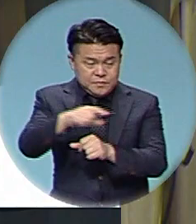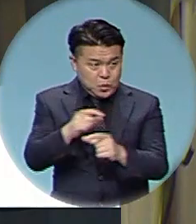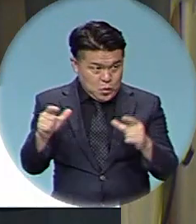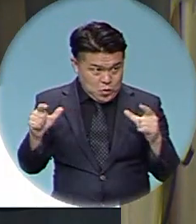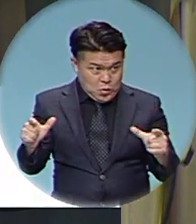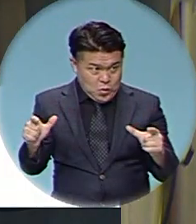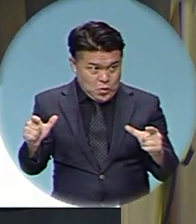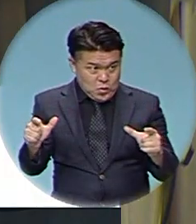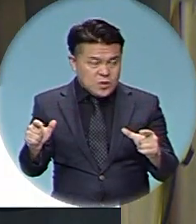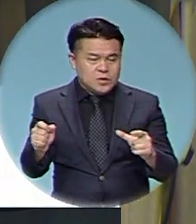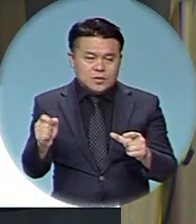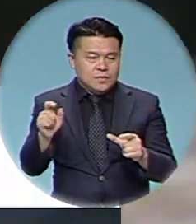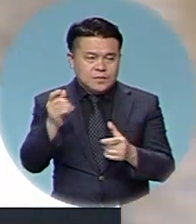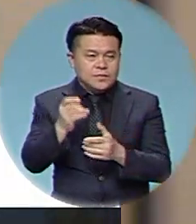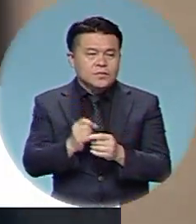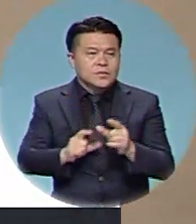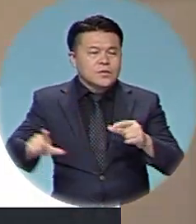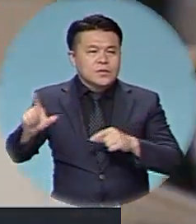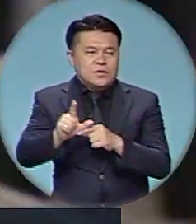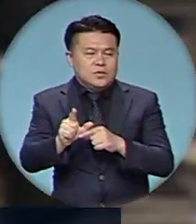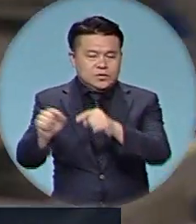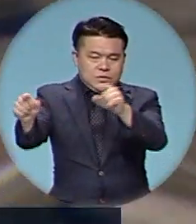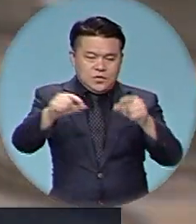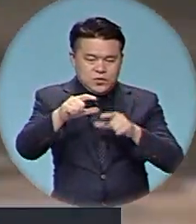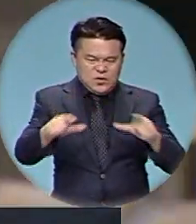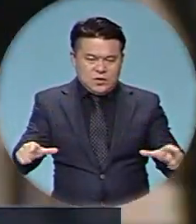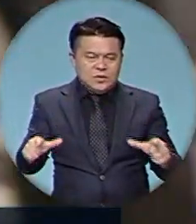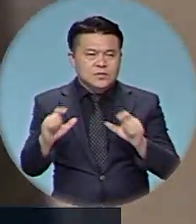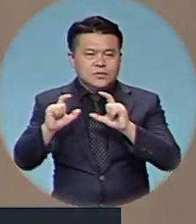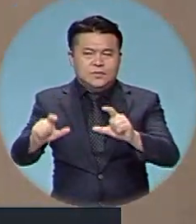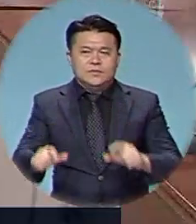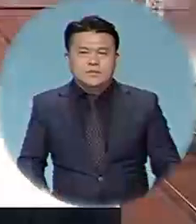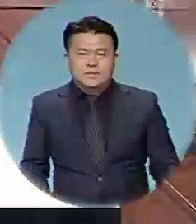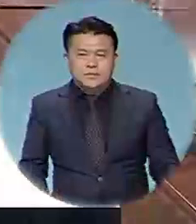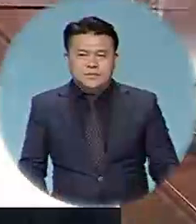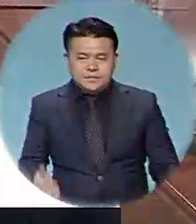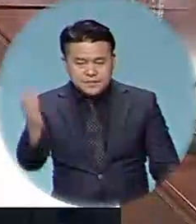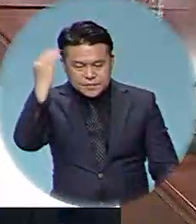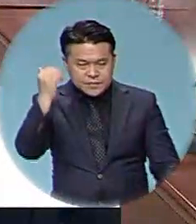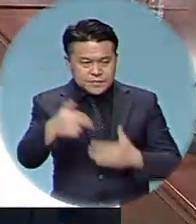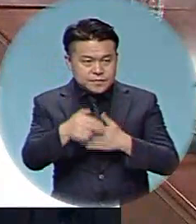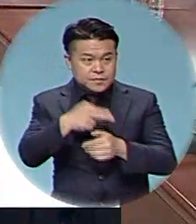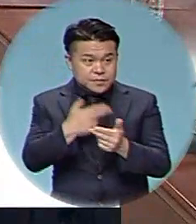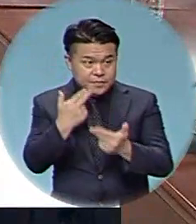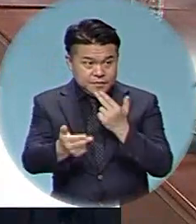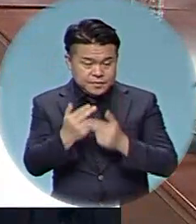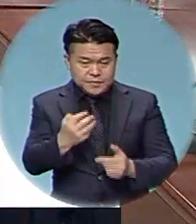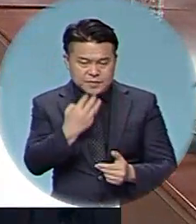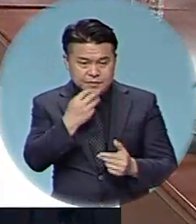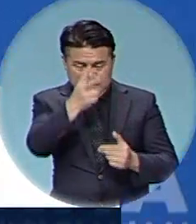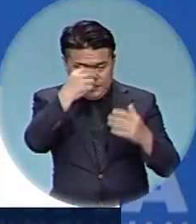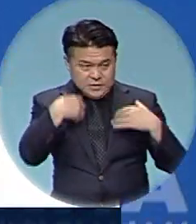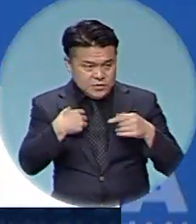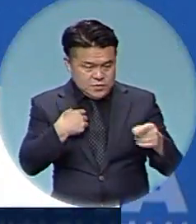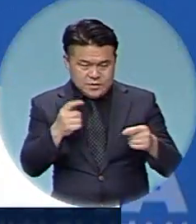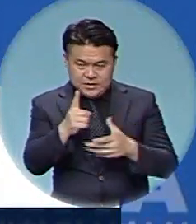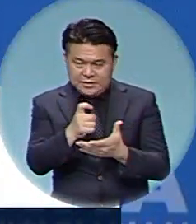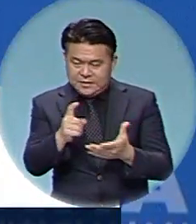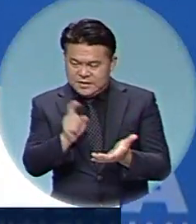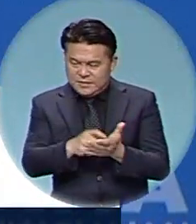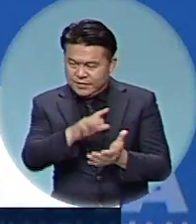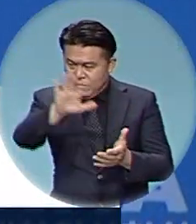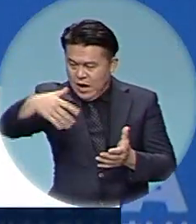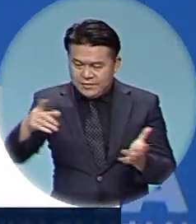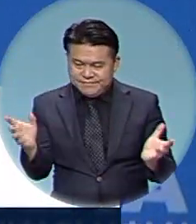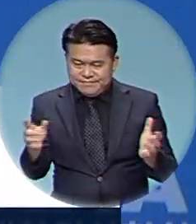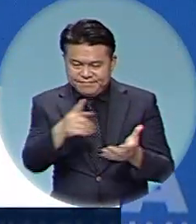지역에서 전국의 전공의 전임의로 확대됐습니다. 대한의사협회는 서울지방경찰청 앞에서 긴급 기자회견을